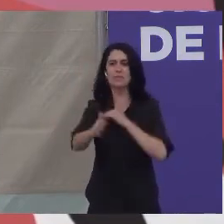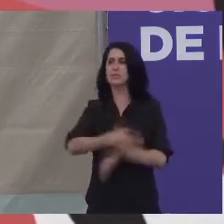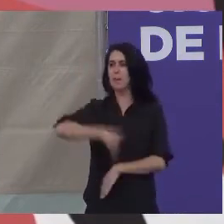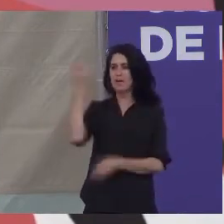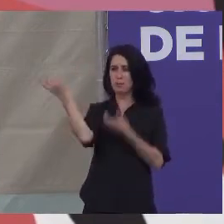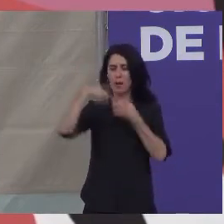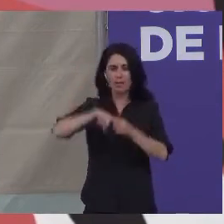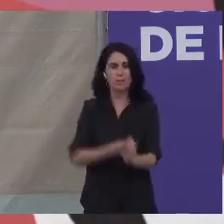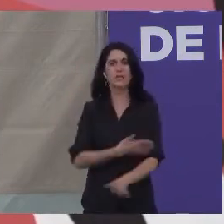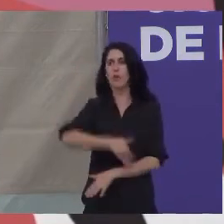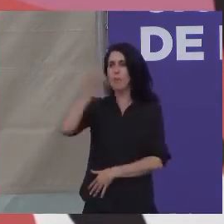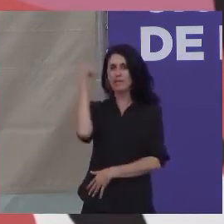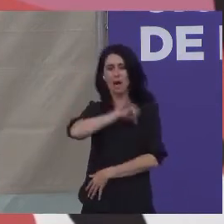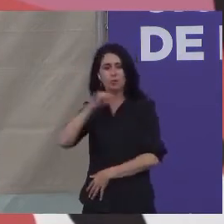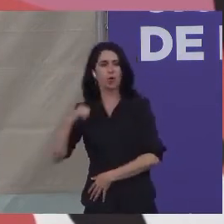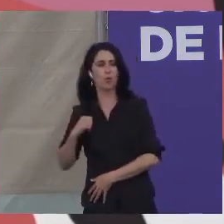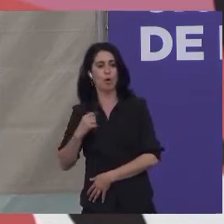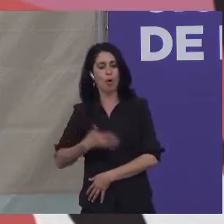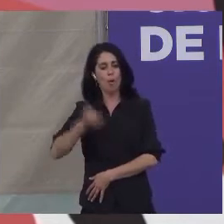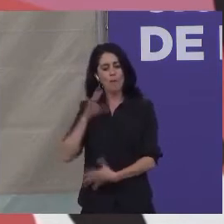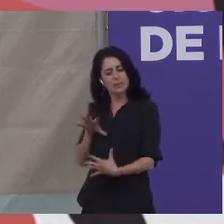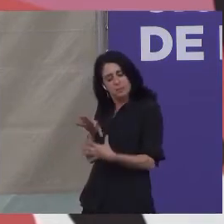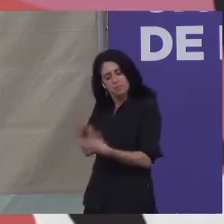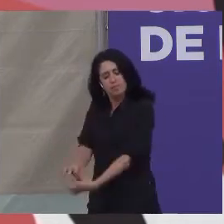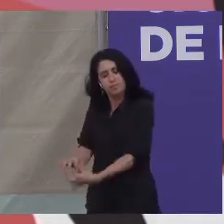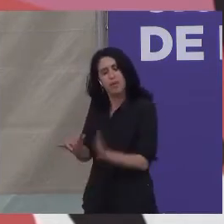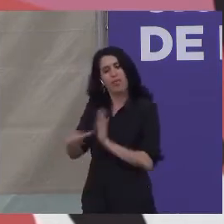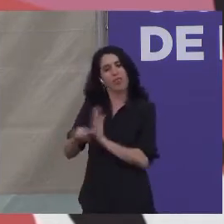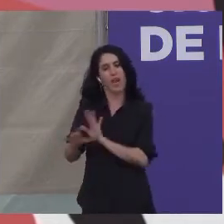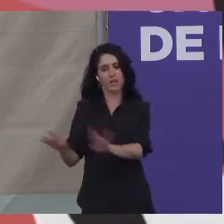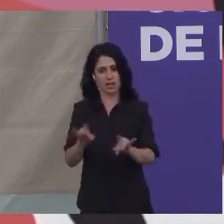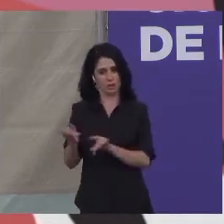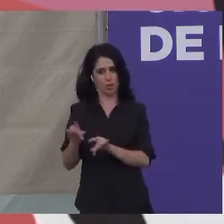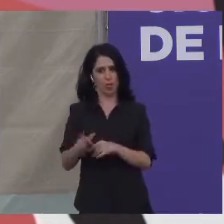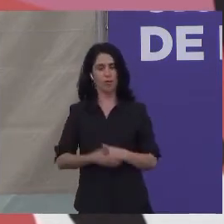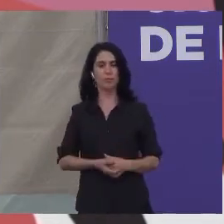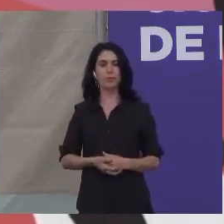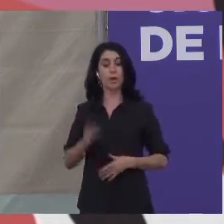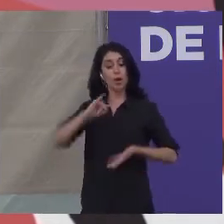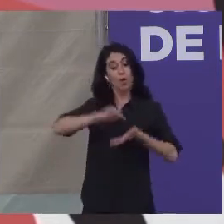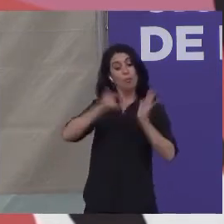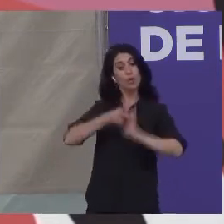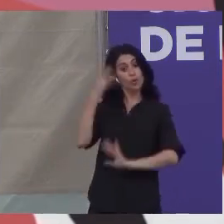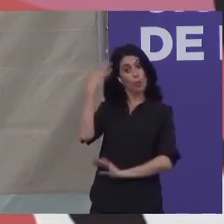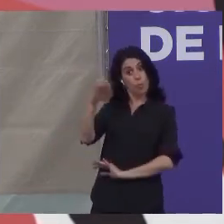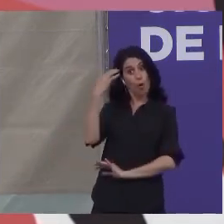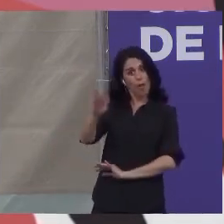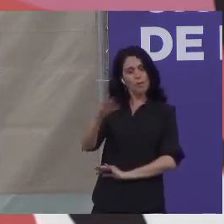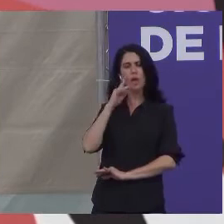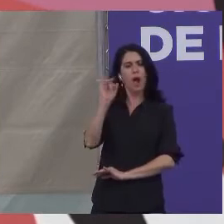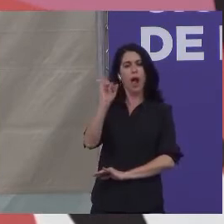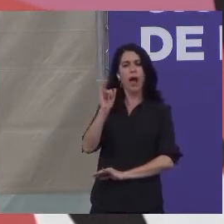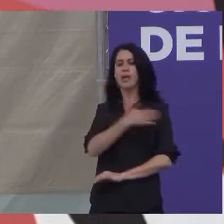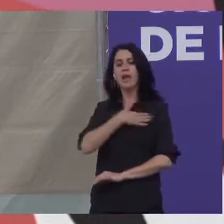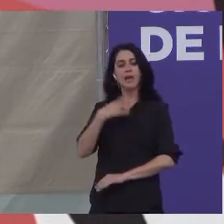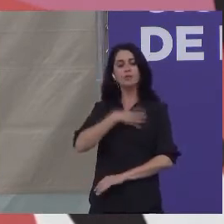autònom, més arrelat al territori. Tenim un projecte de Podem per tenir de morat tots